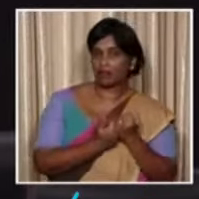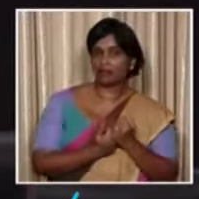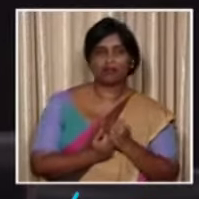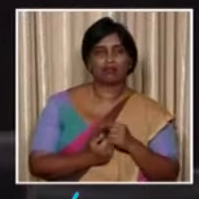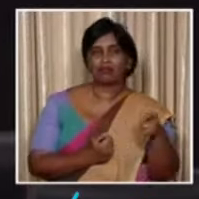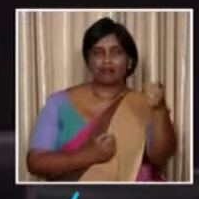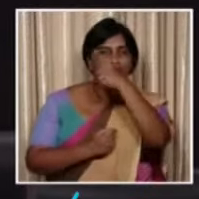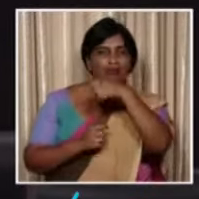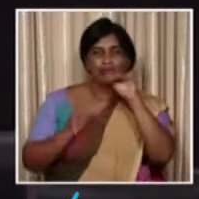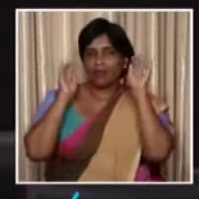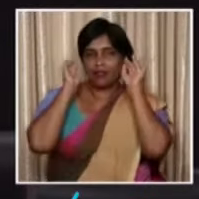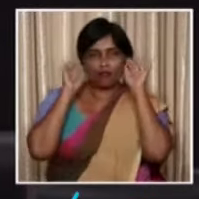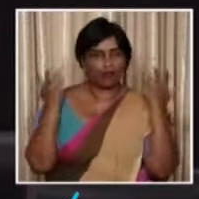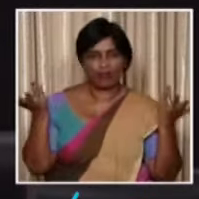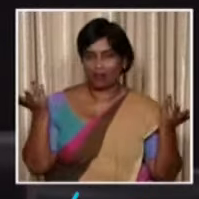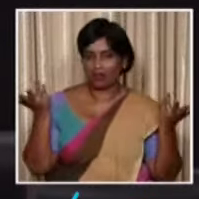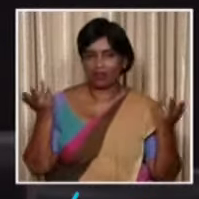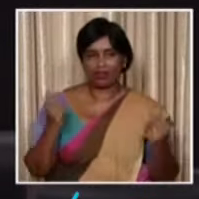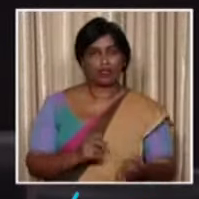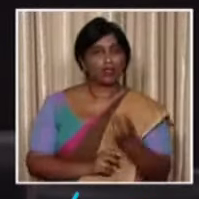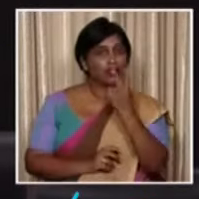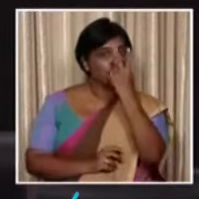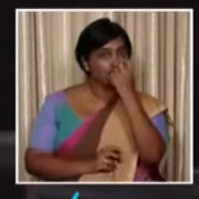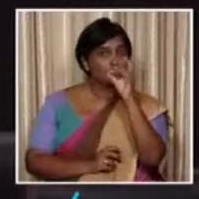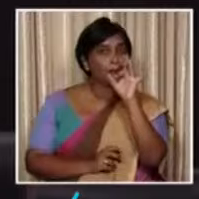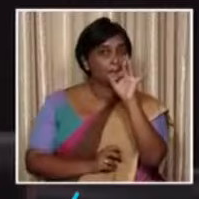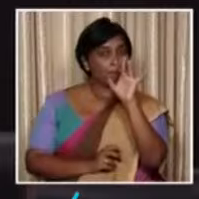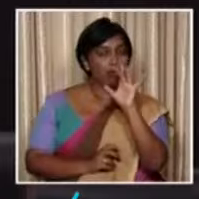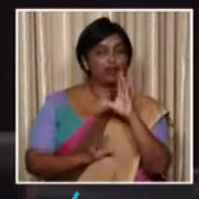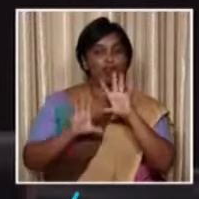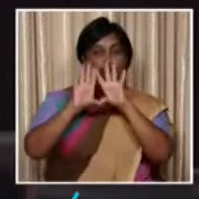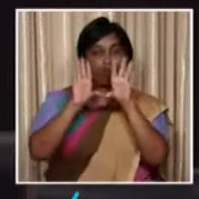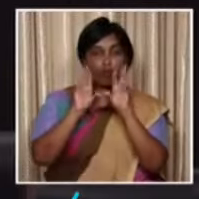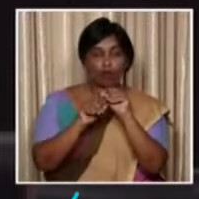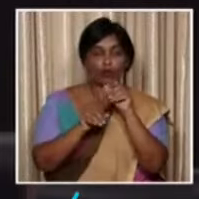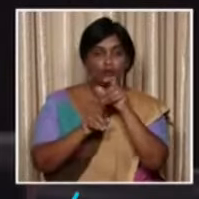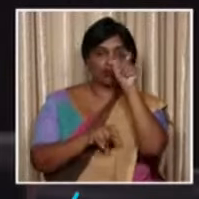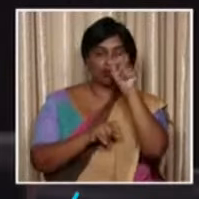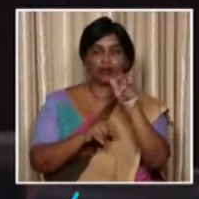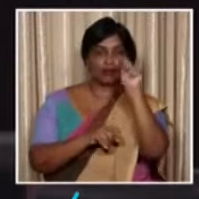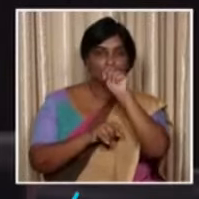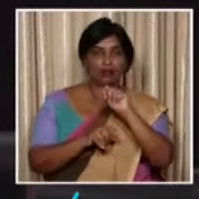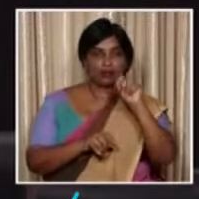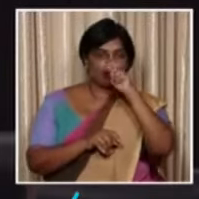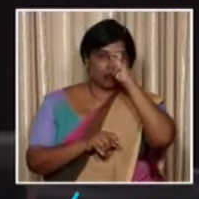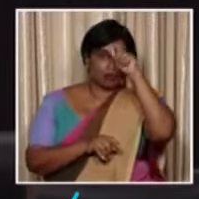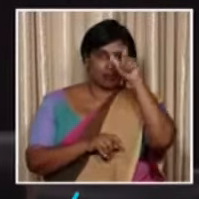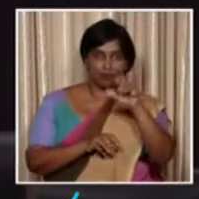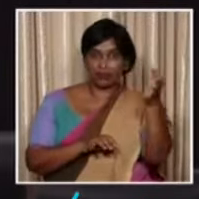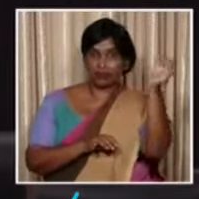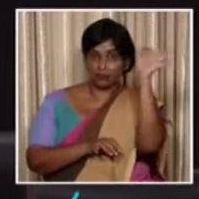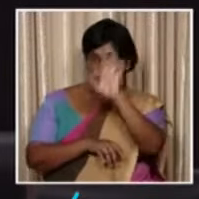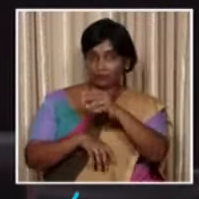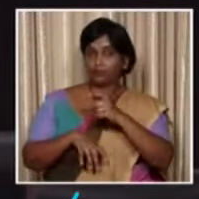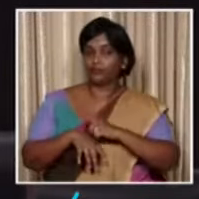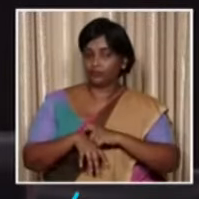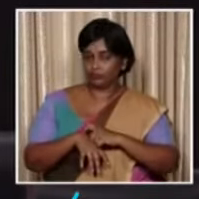महंड दिब्बे ने देना पहलवे पोदु अपेक्षक विधि मैत्रीपाल सिरिसेन महात्म्य इद्रिपत